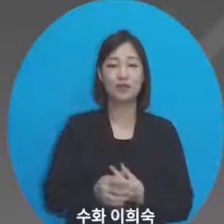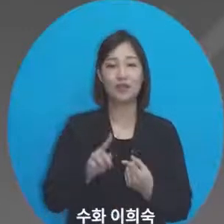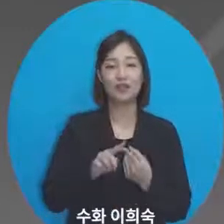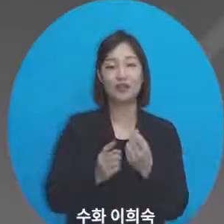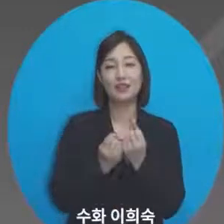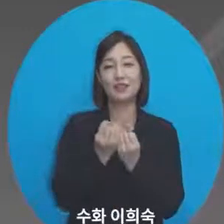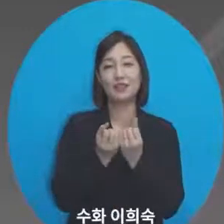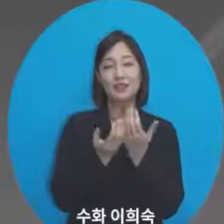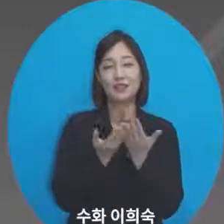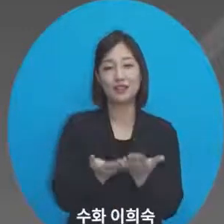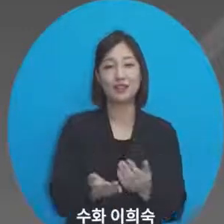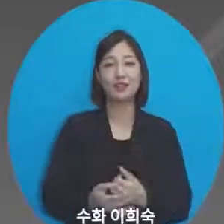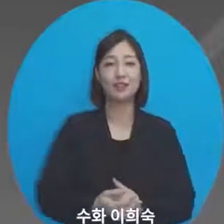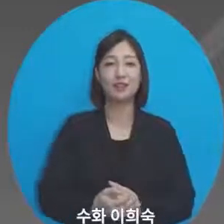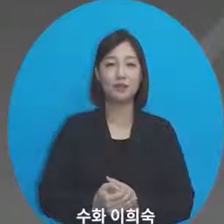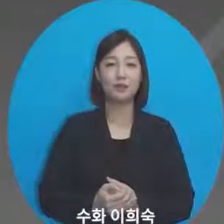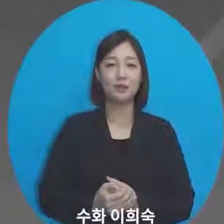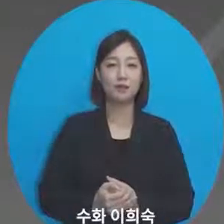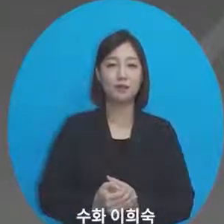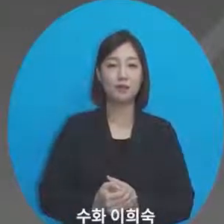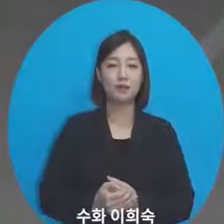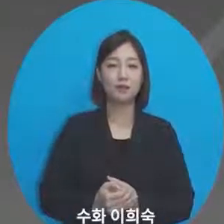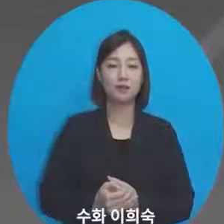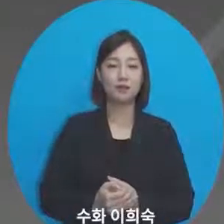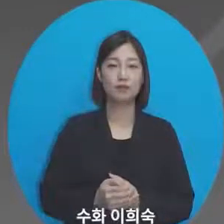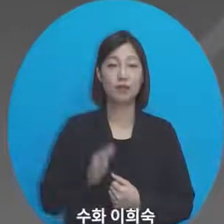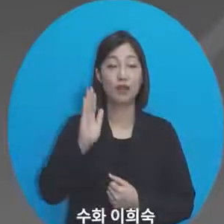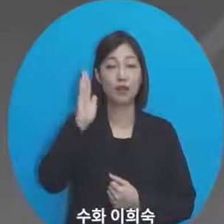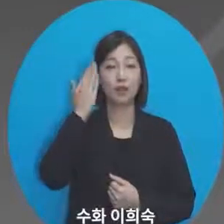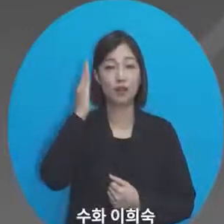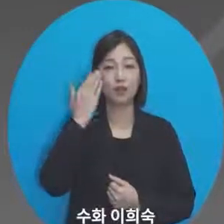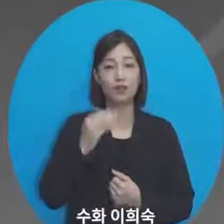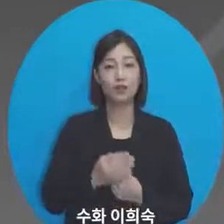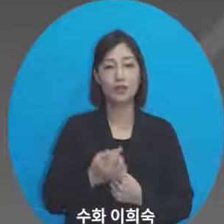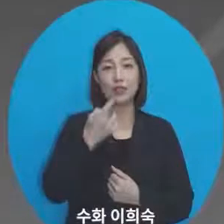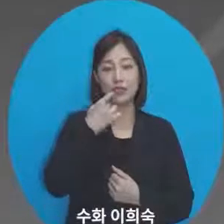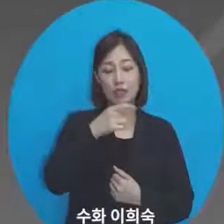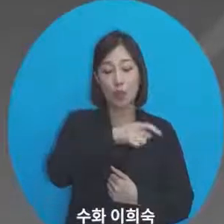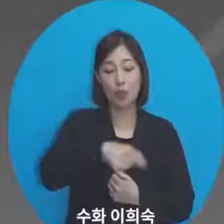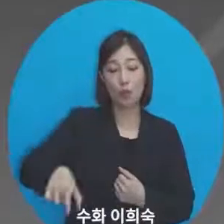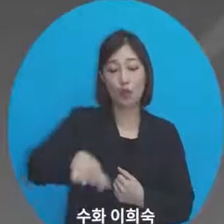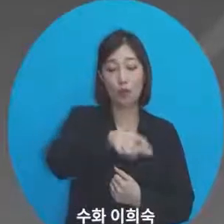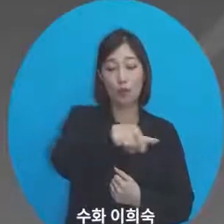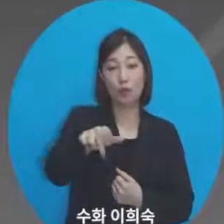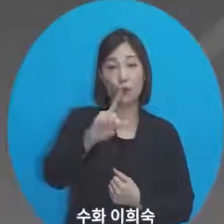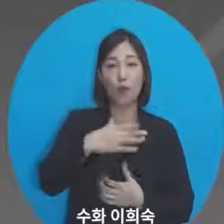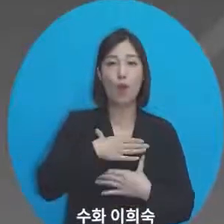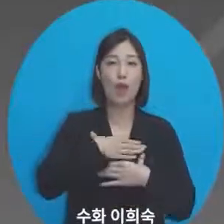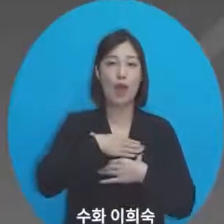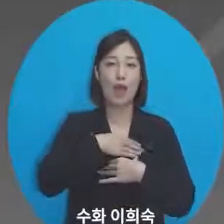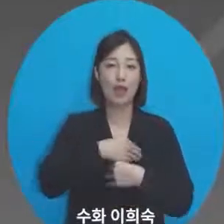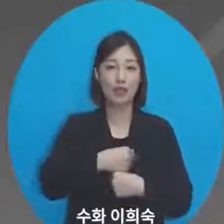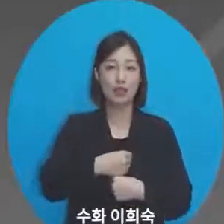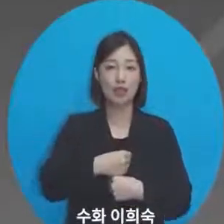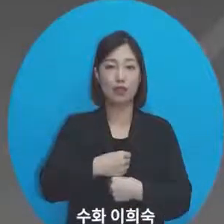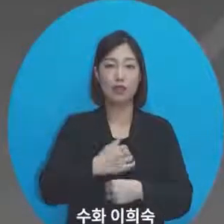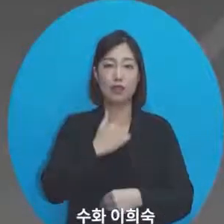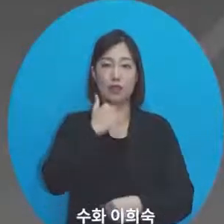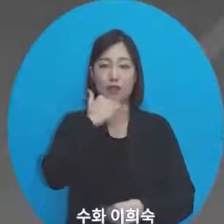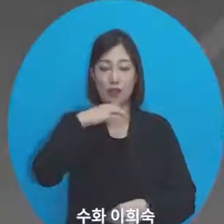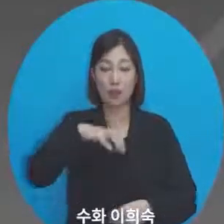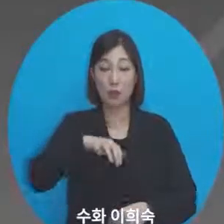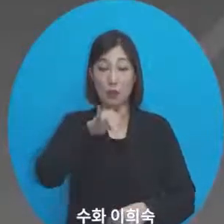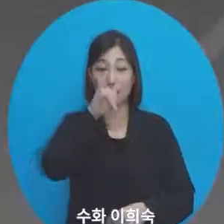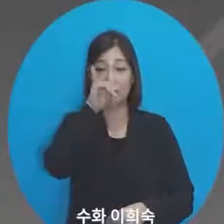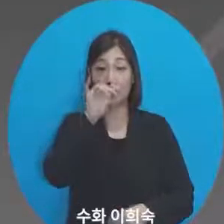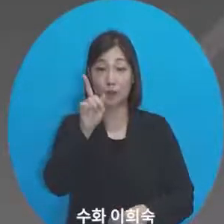있는지 한번 보도록 하겠습니다. 요즘에 횡단보도 안전대기 장치라고 해서 설치가 된 것을 보실